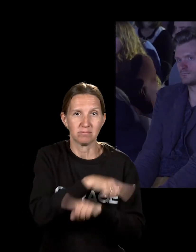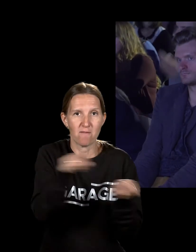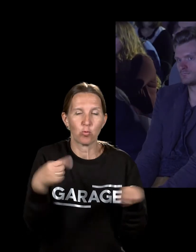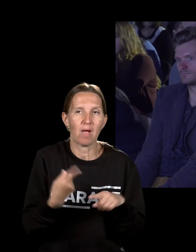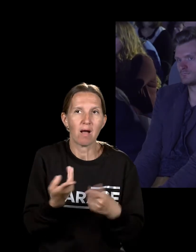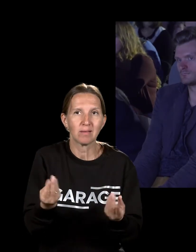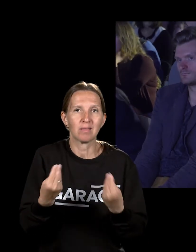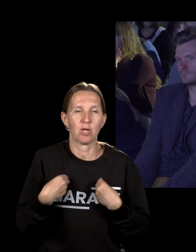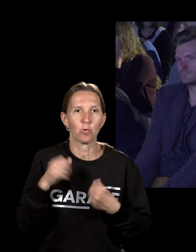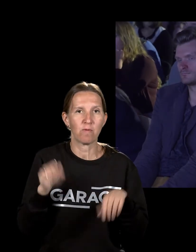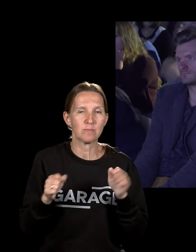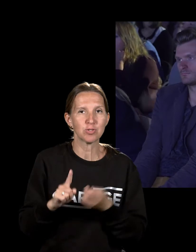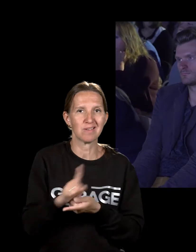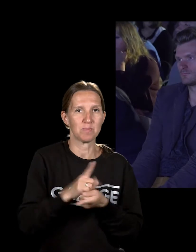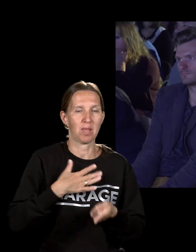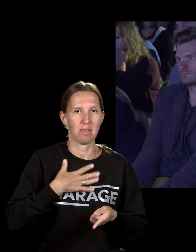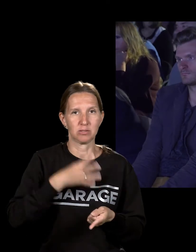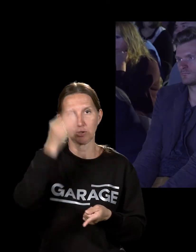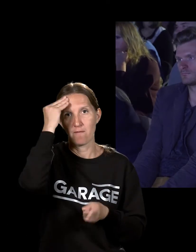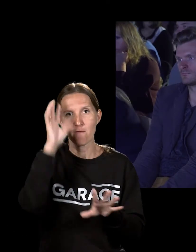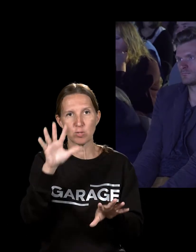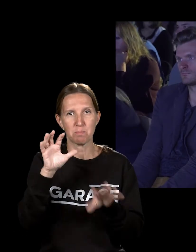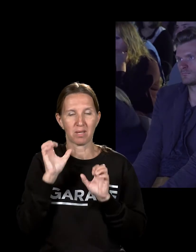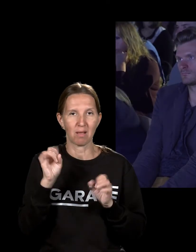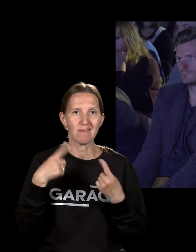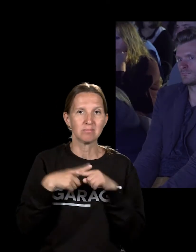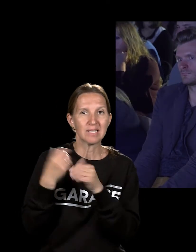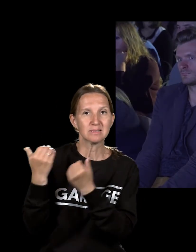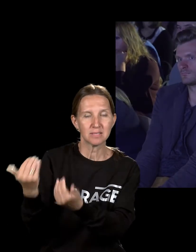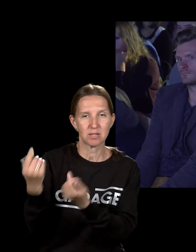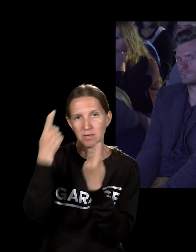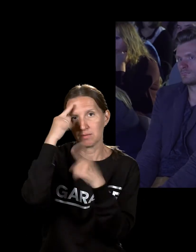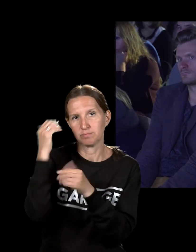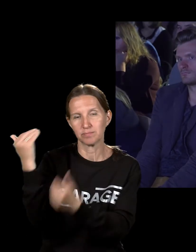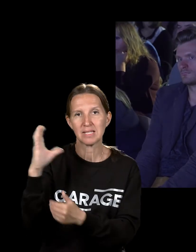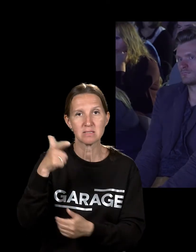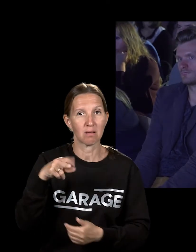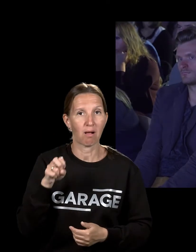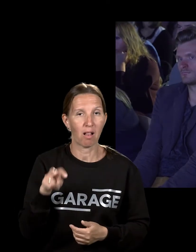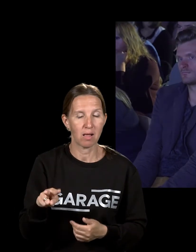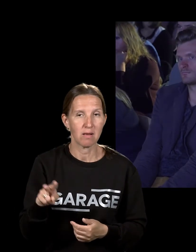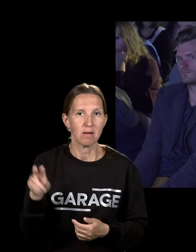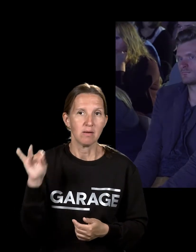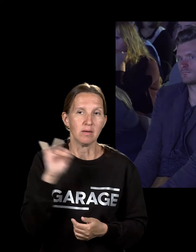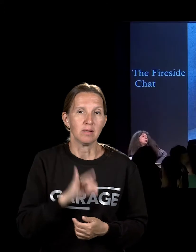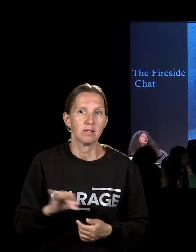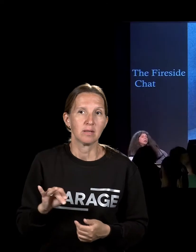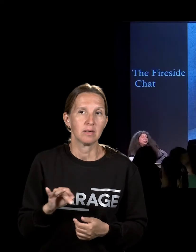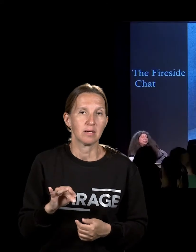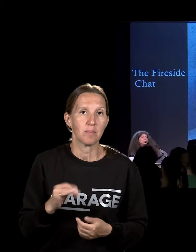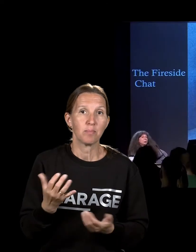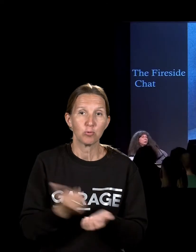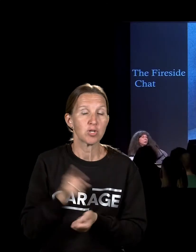изменение восприятия самого языка и самой техники, которую придумывает Сигал, который